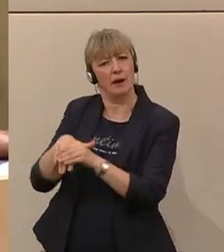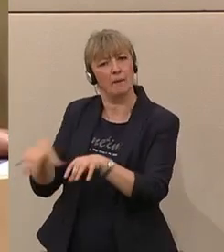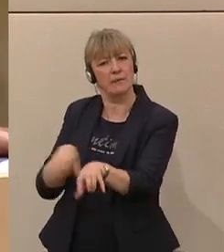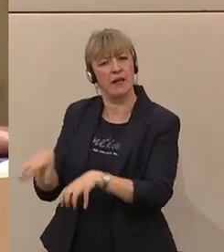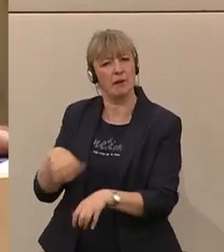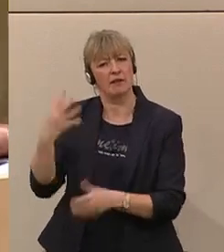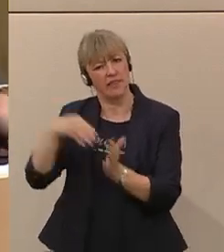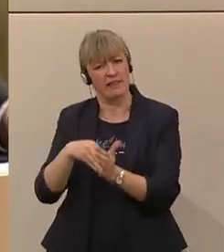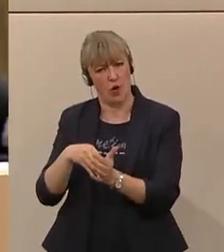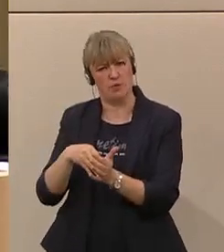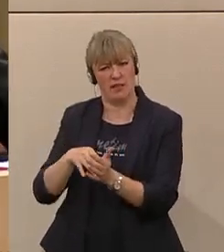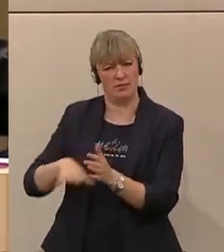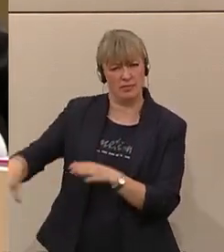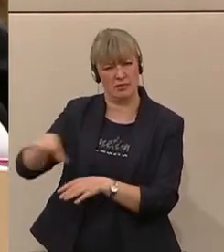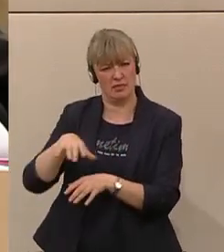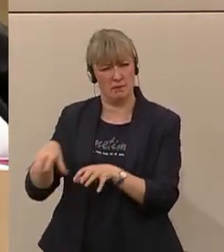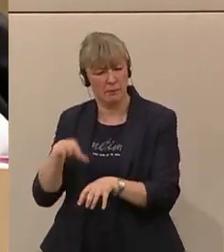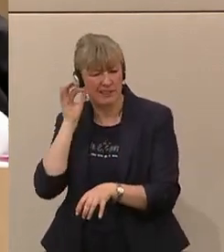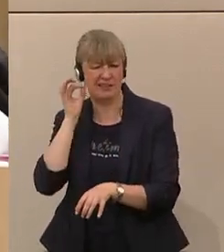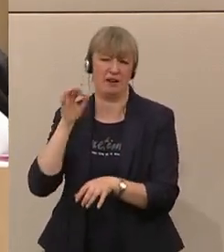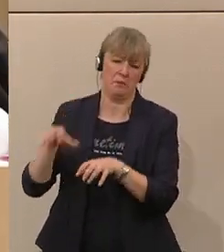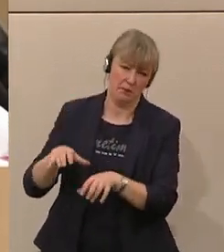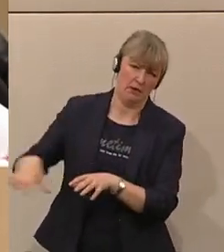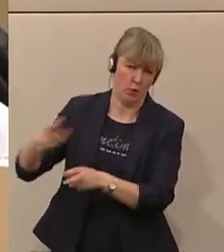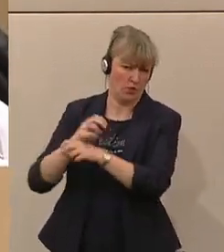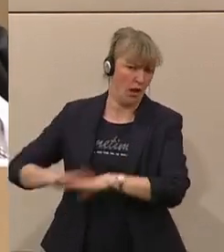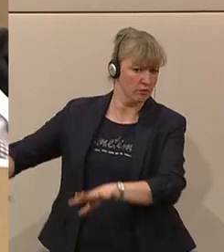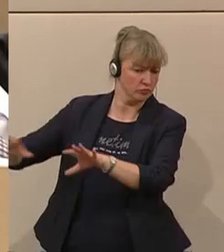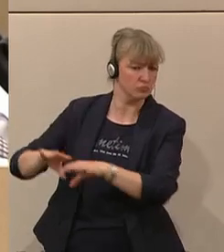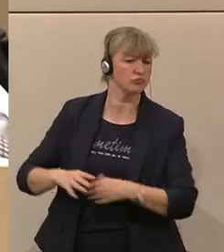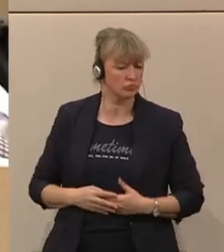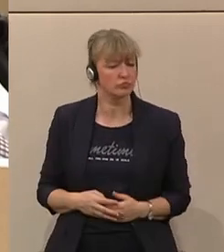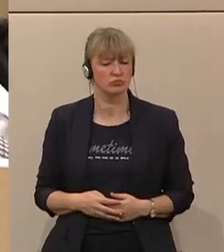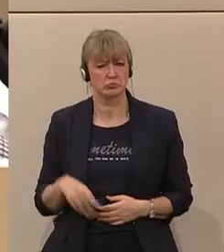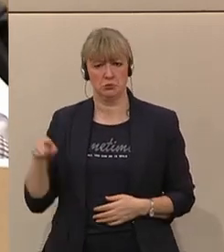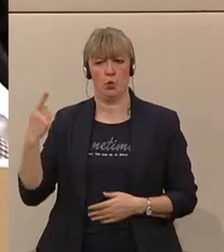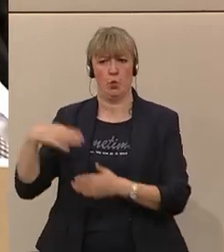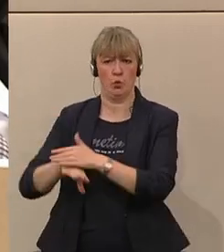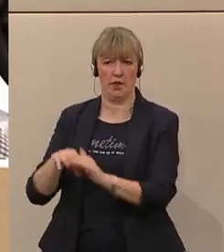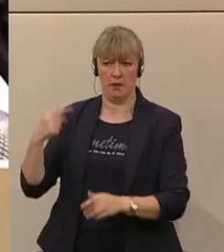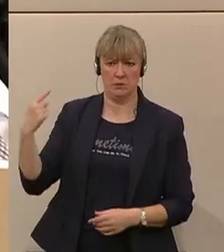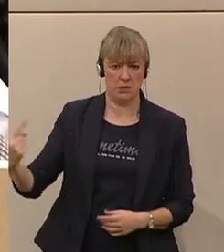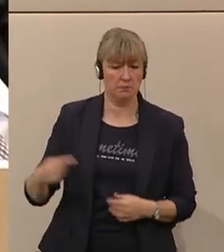Mitarbeiter und Mitarbeiterinnen in Österreich. Er zahlt als Unternehmer